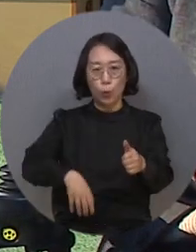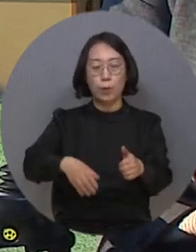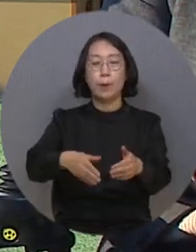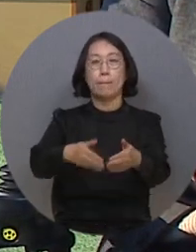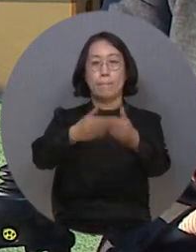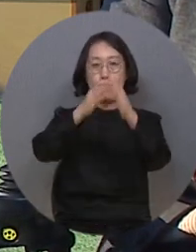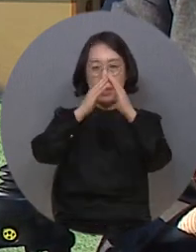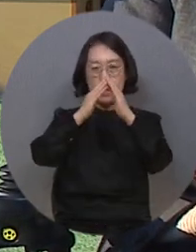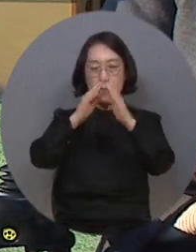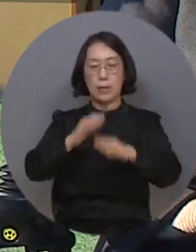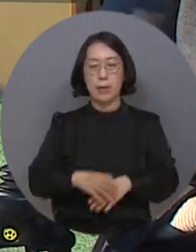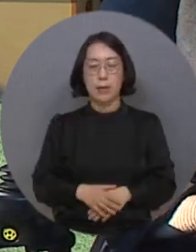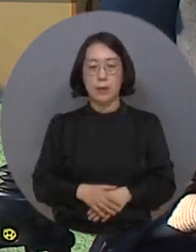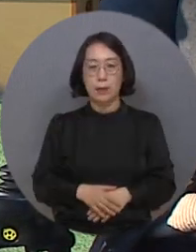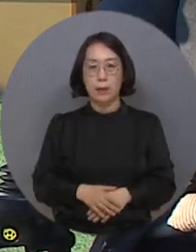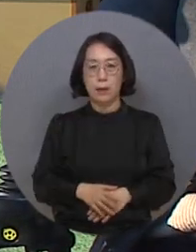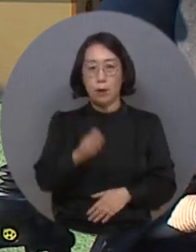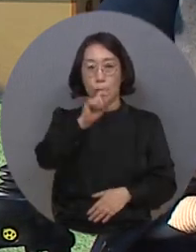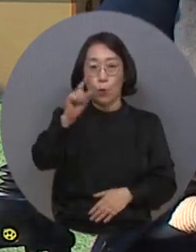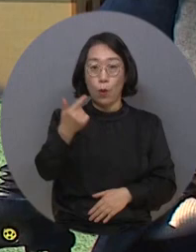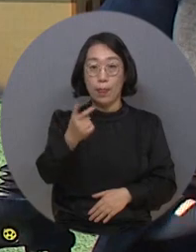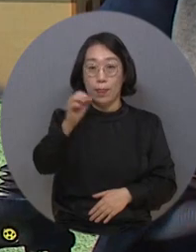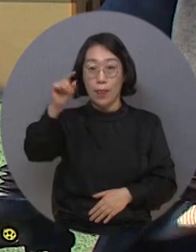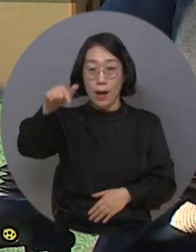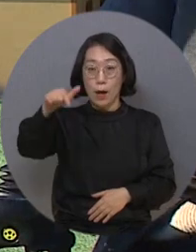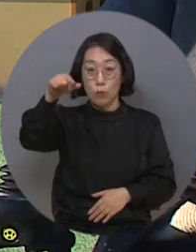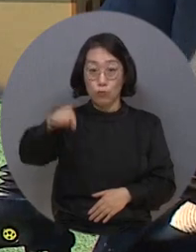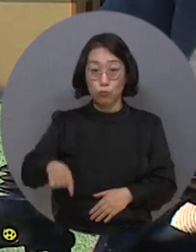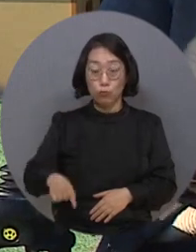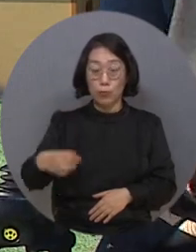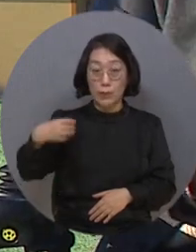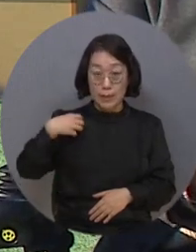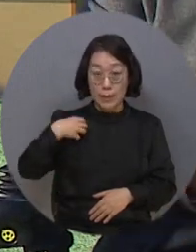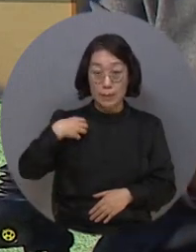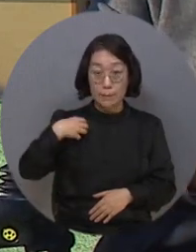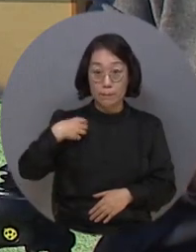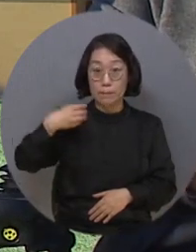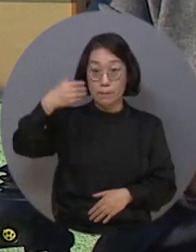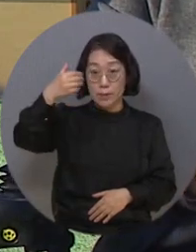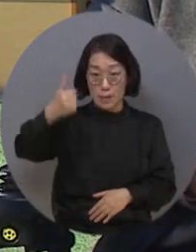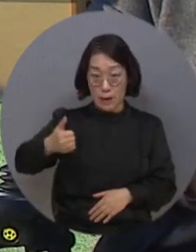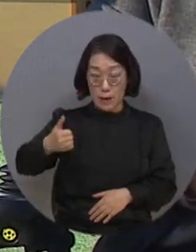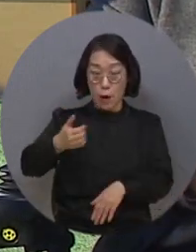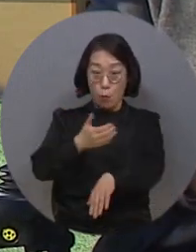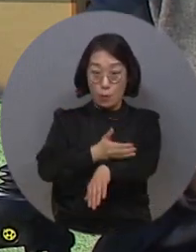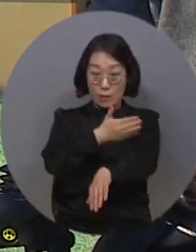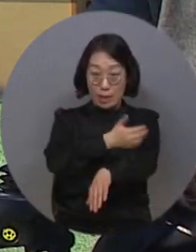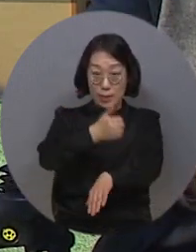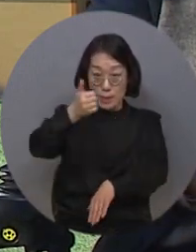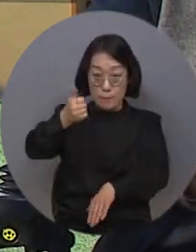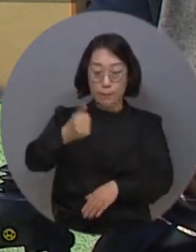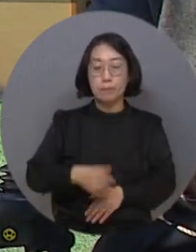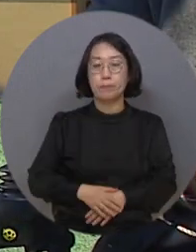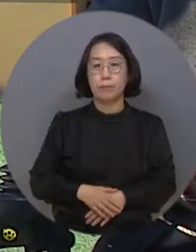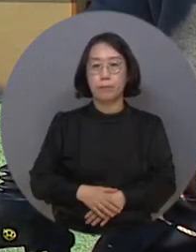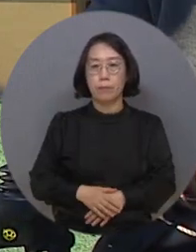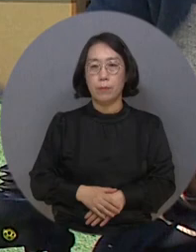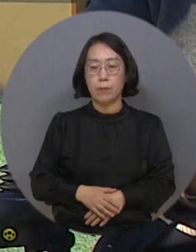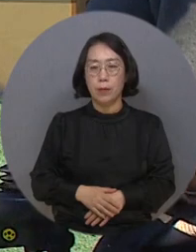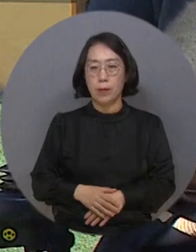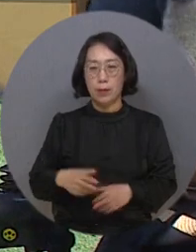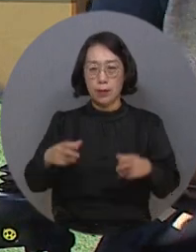자, 그래서 우리 간악구에서 우리 담당 과장님하고 네. 이 지역에 우리 장애인 회장이